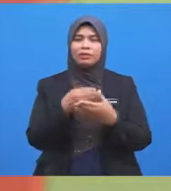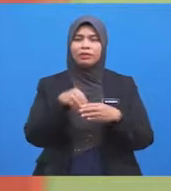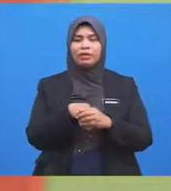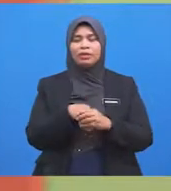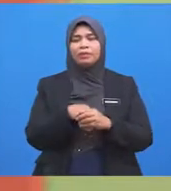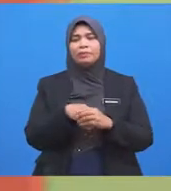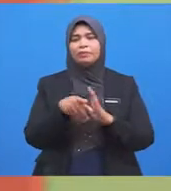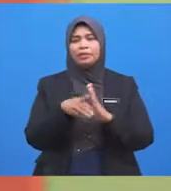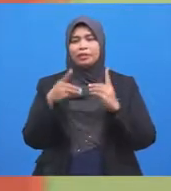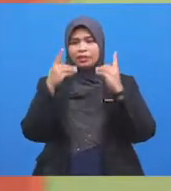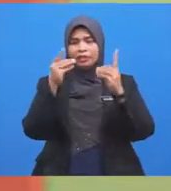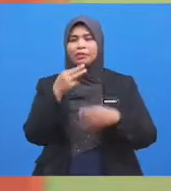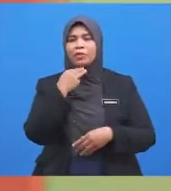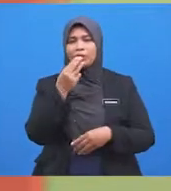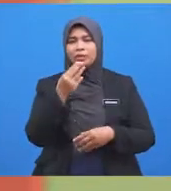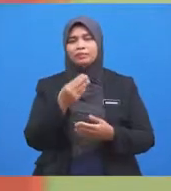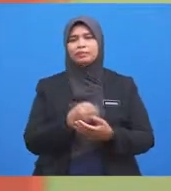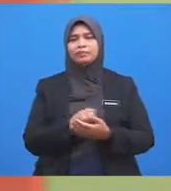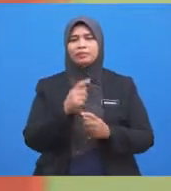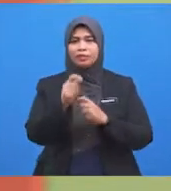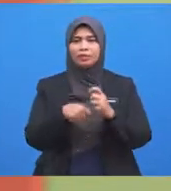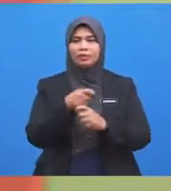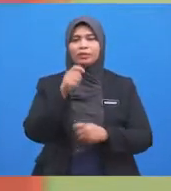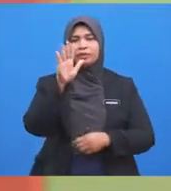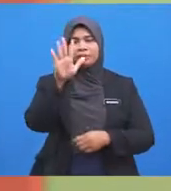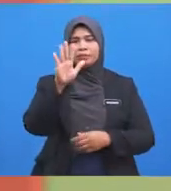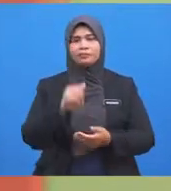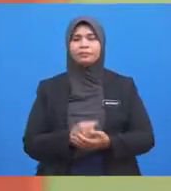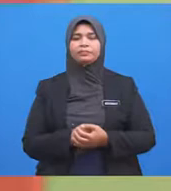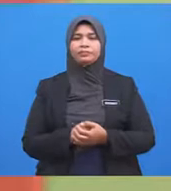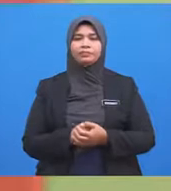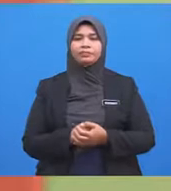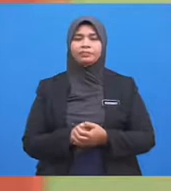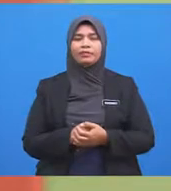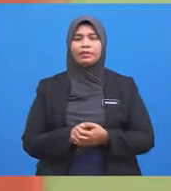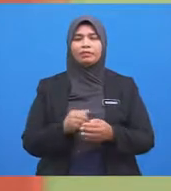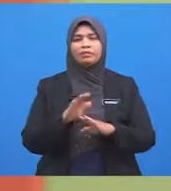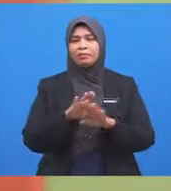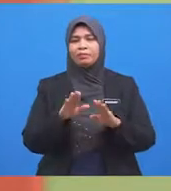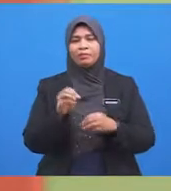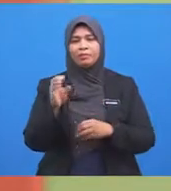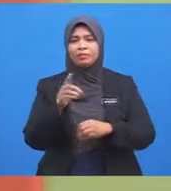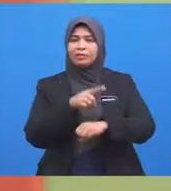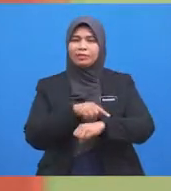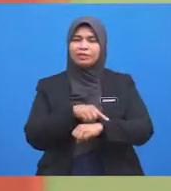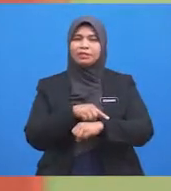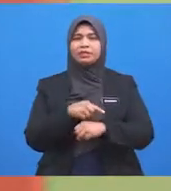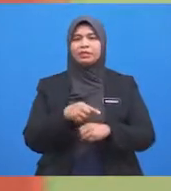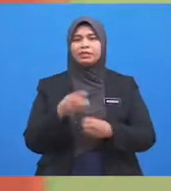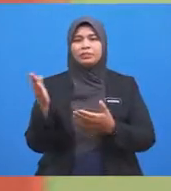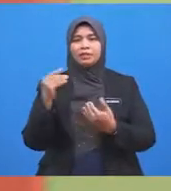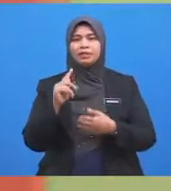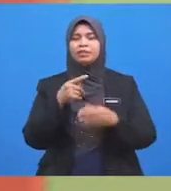mata pelajaran Pendidikan Moral tahun 5. Tanpa melengahkan masa, mari